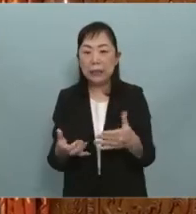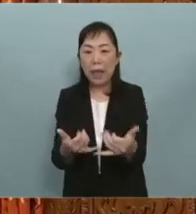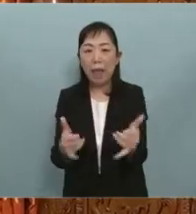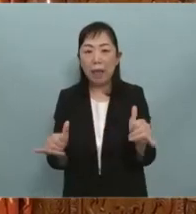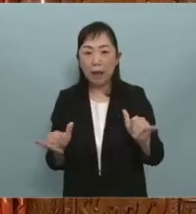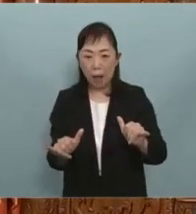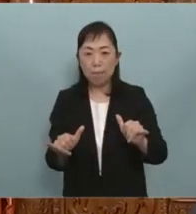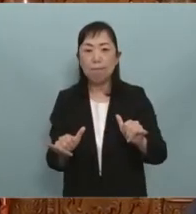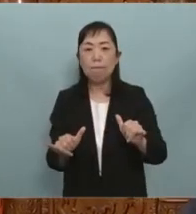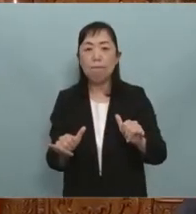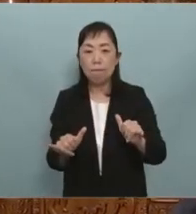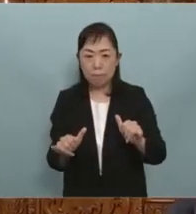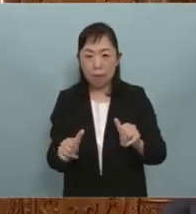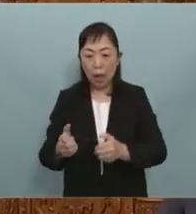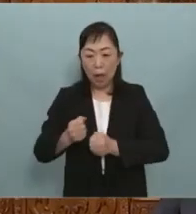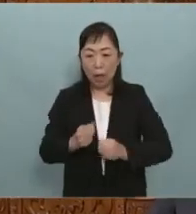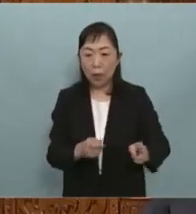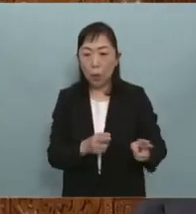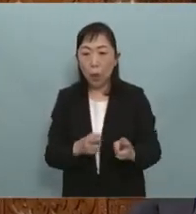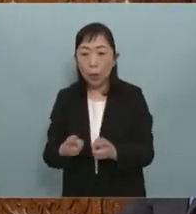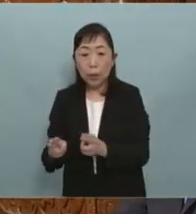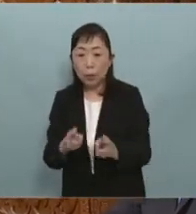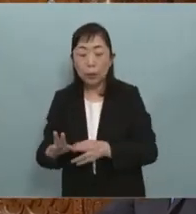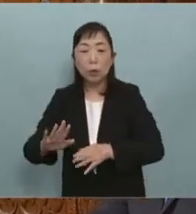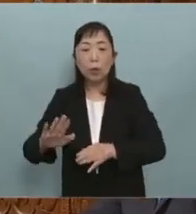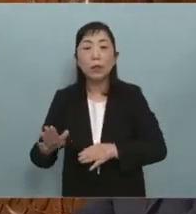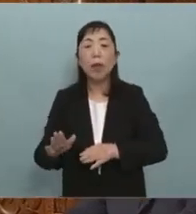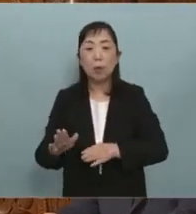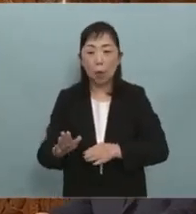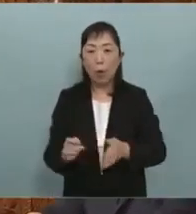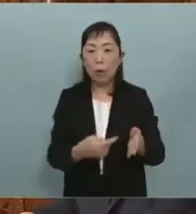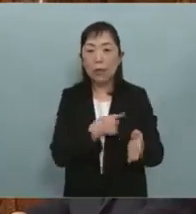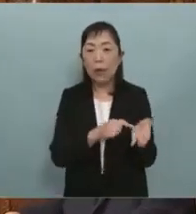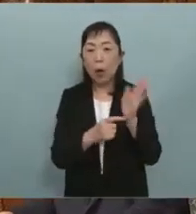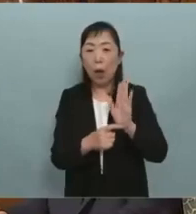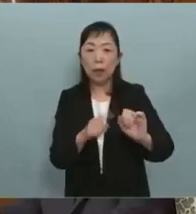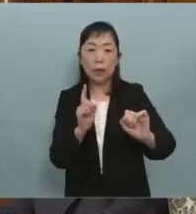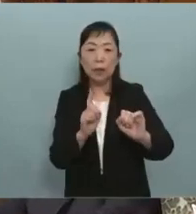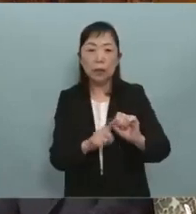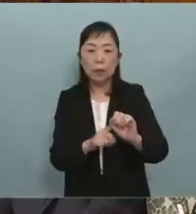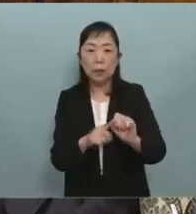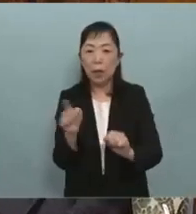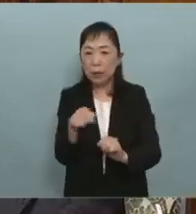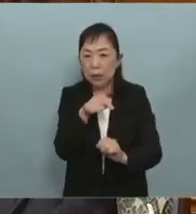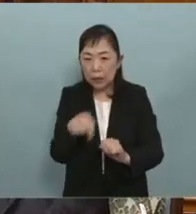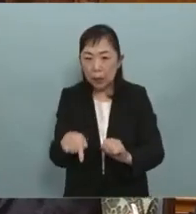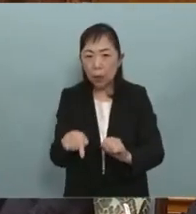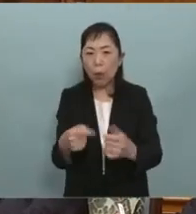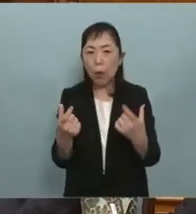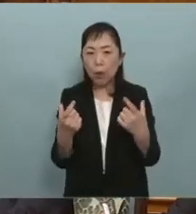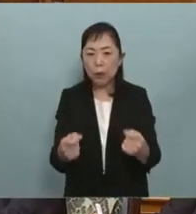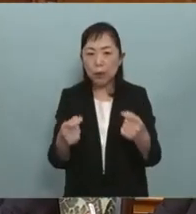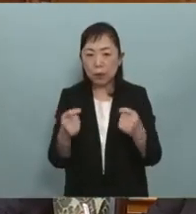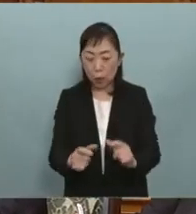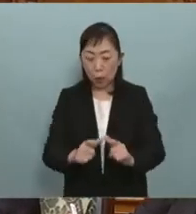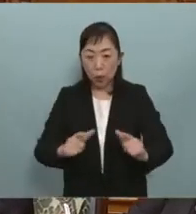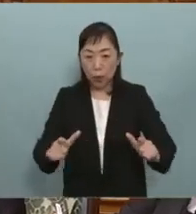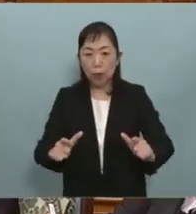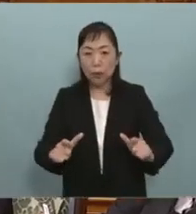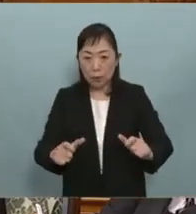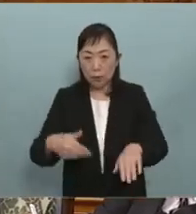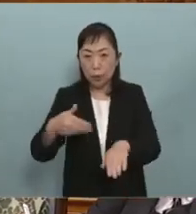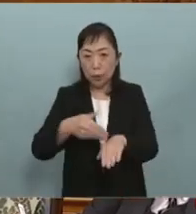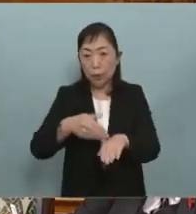いかに装備品を整備しようとも防衛力を発揮するためには人的基盤を強化することが不可欠